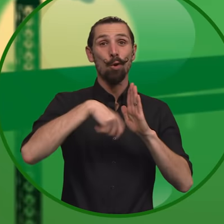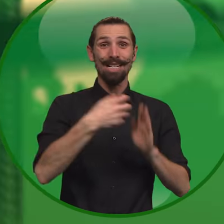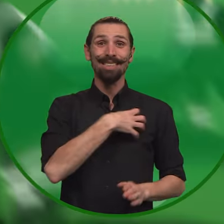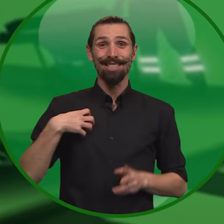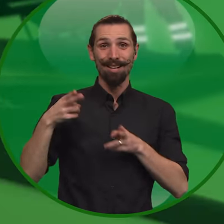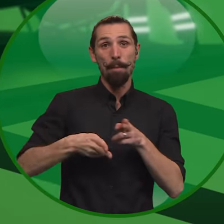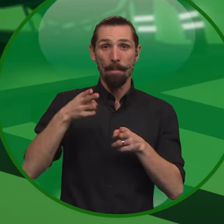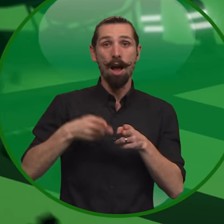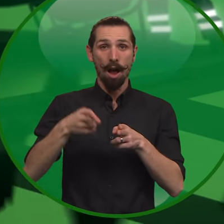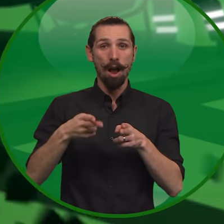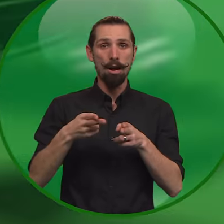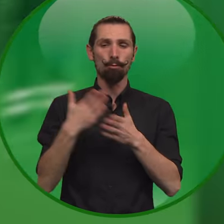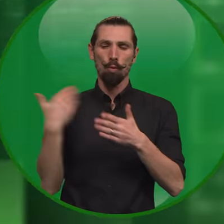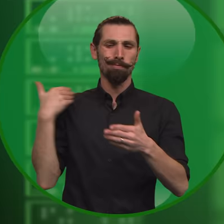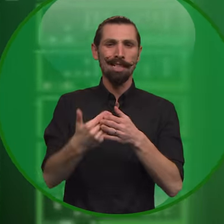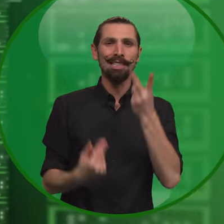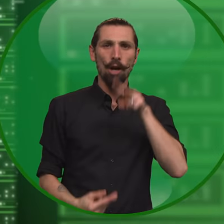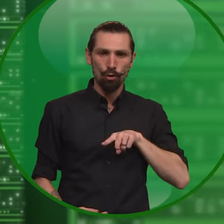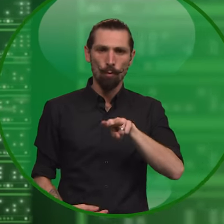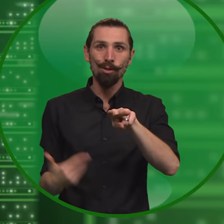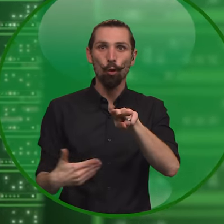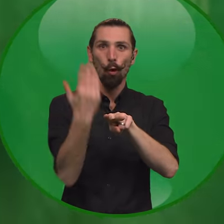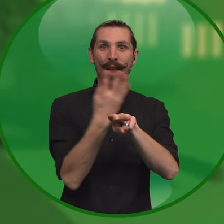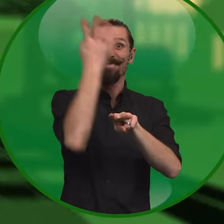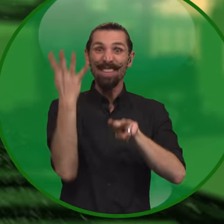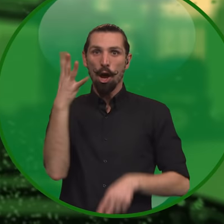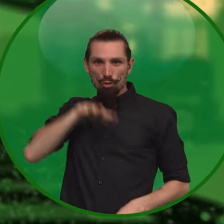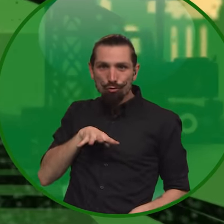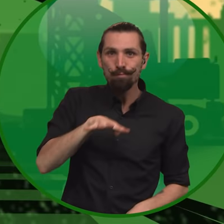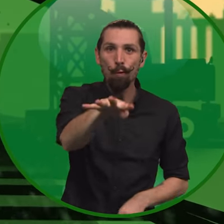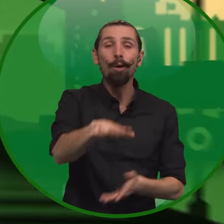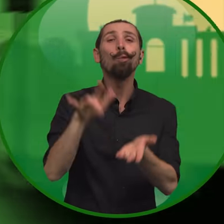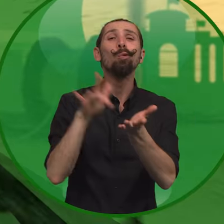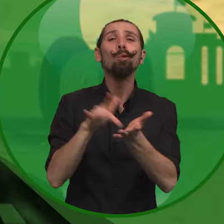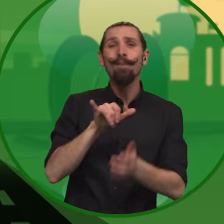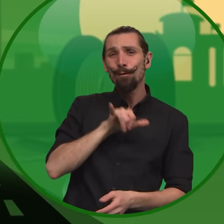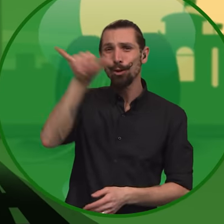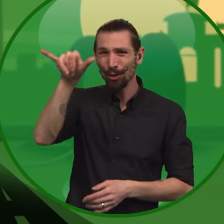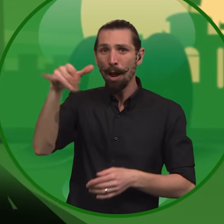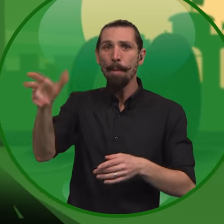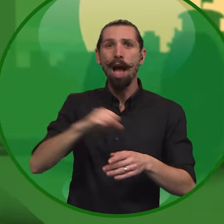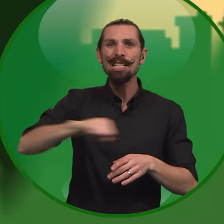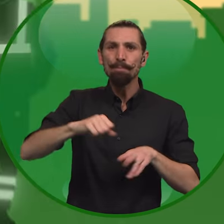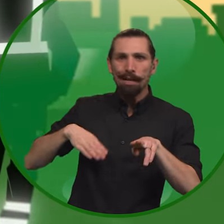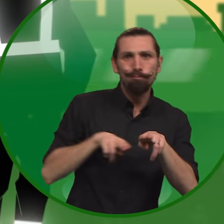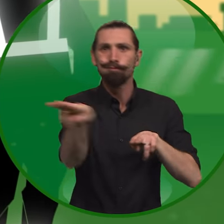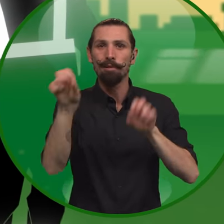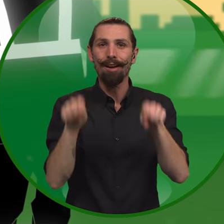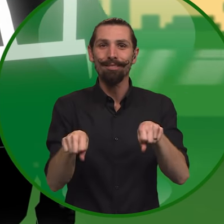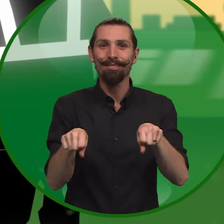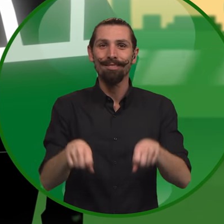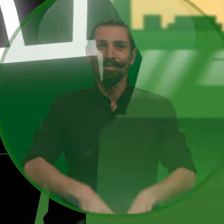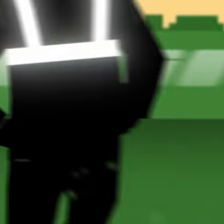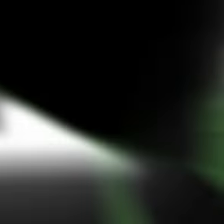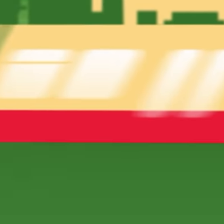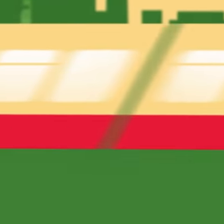Die Arbeiten hier sind Teil des Projektes Dresdner Bahn. Dafür werden aus bisher überwiegend zweigleisigen Strecken viergleisige, damit hier später auch der Flughafenexpress